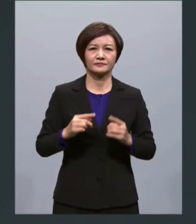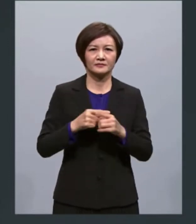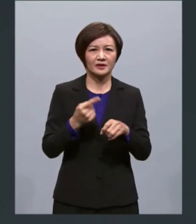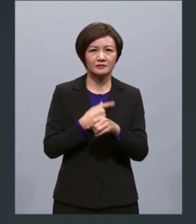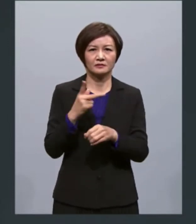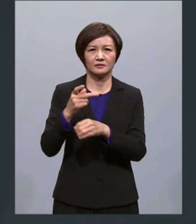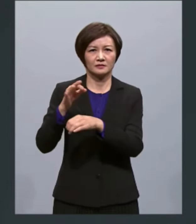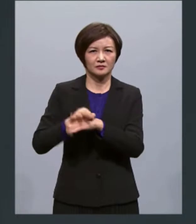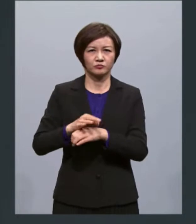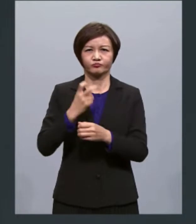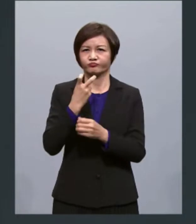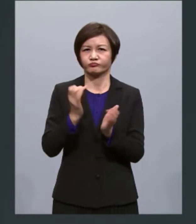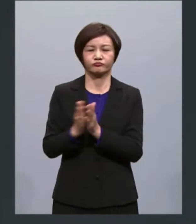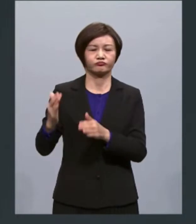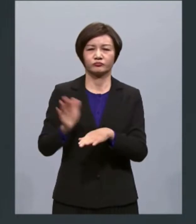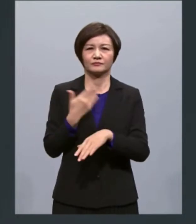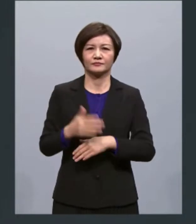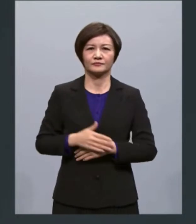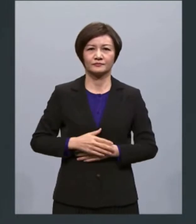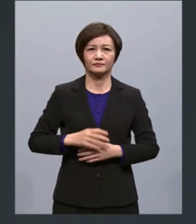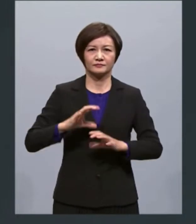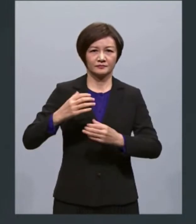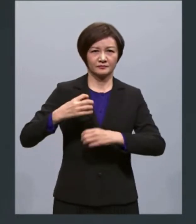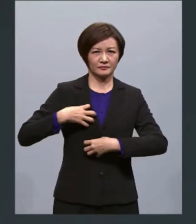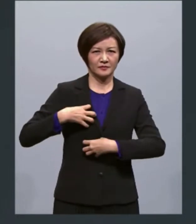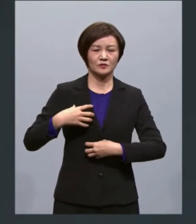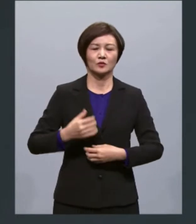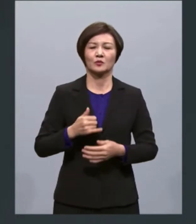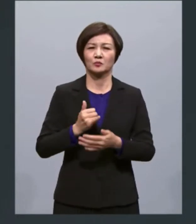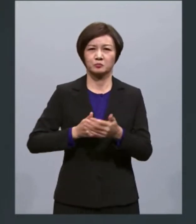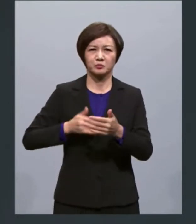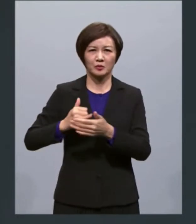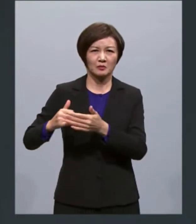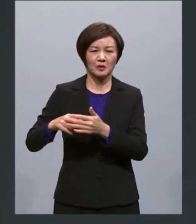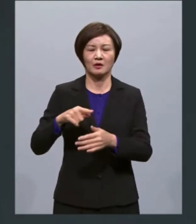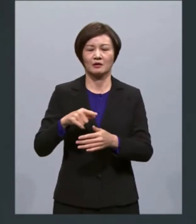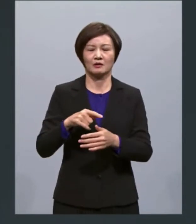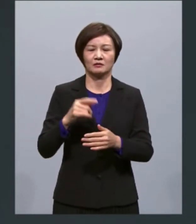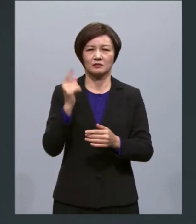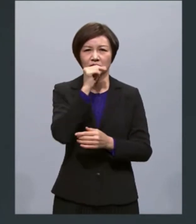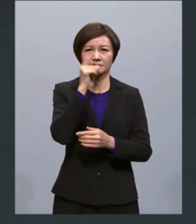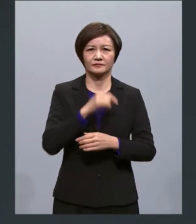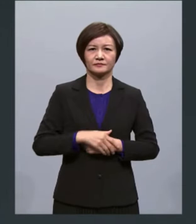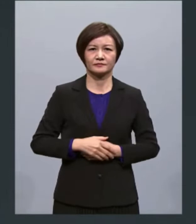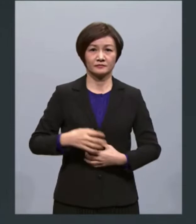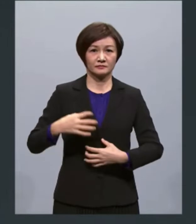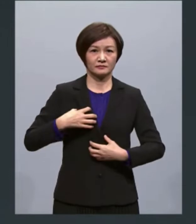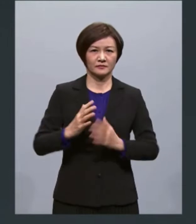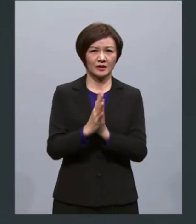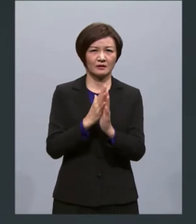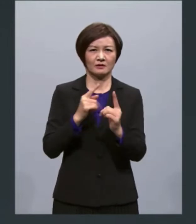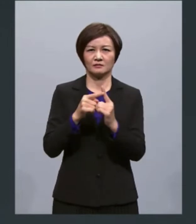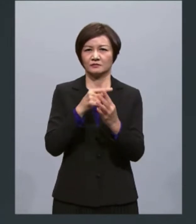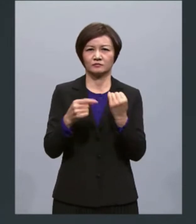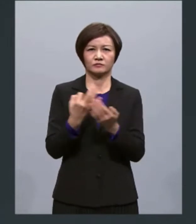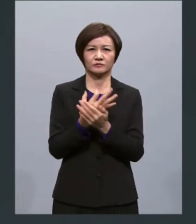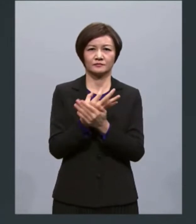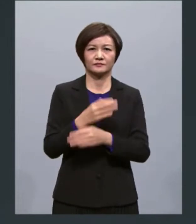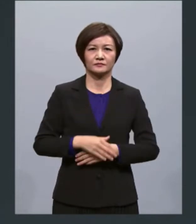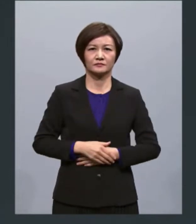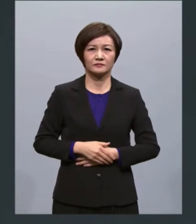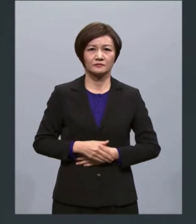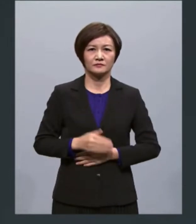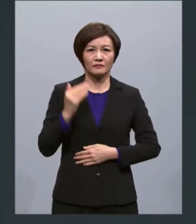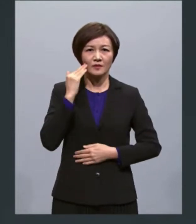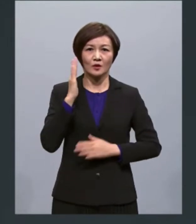及科学化的管理，也让国军的流营率降低，部队里面人力明显不足。只要